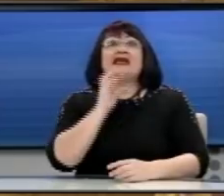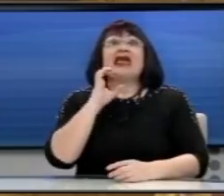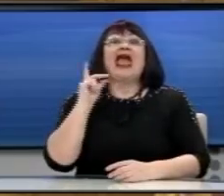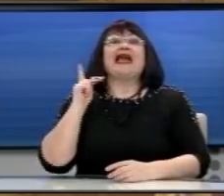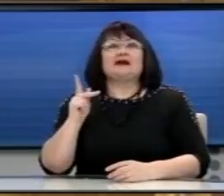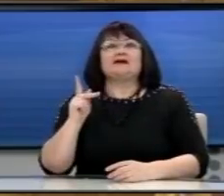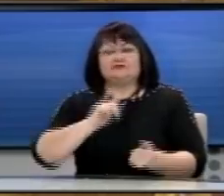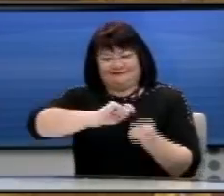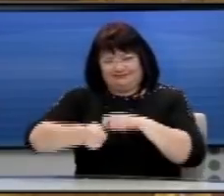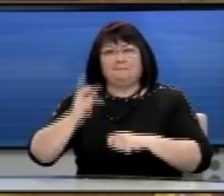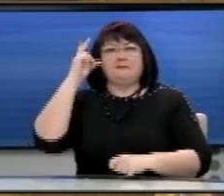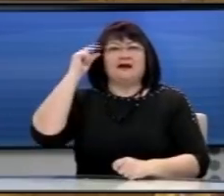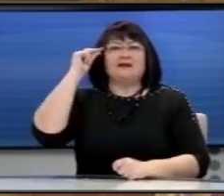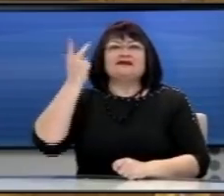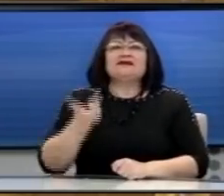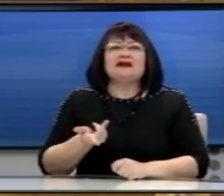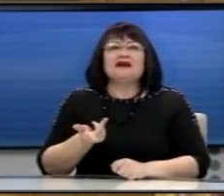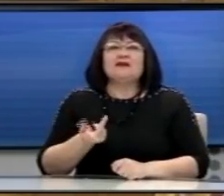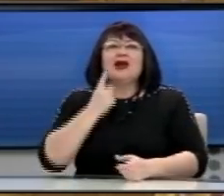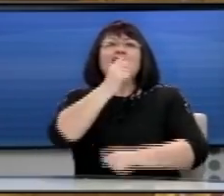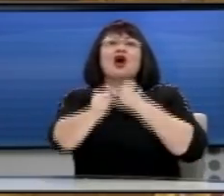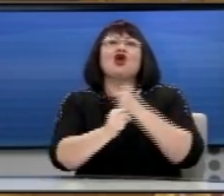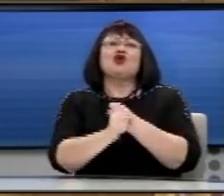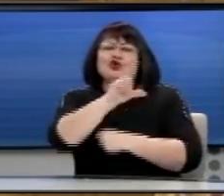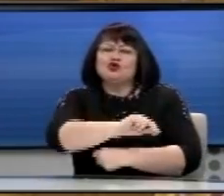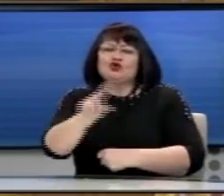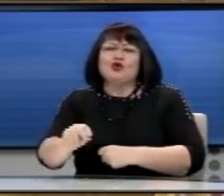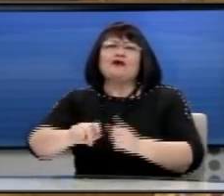γίνει πανεπιστήμια, αφού και αυτά είναι ένα χρόνο κλειστά.